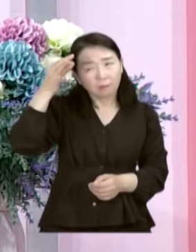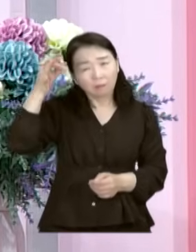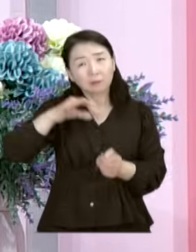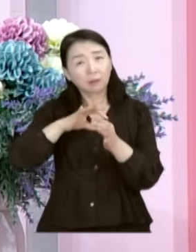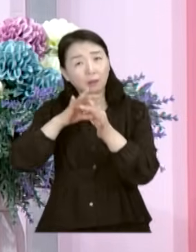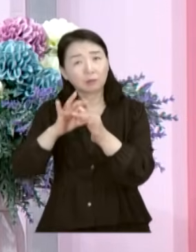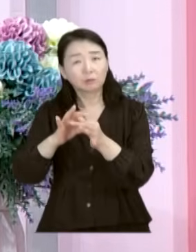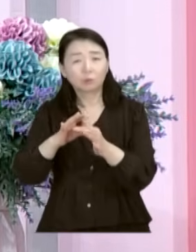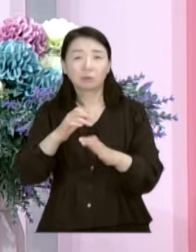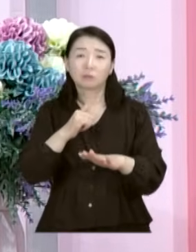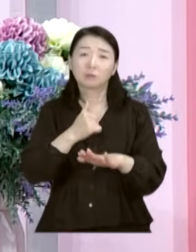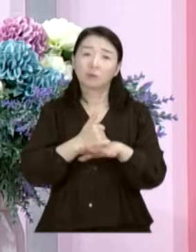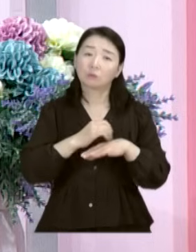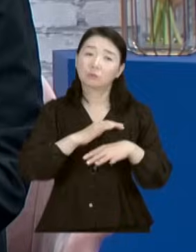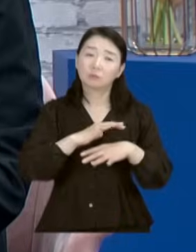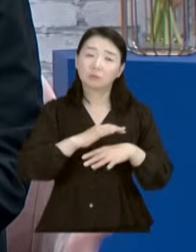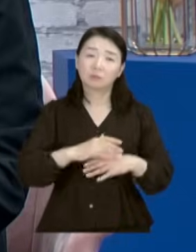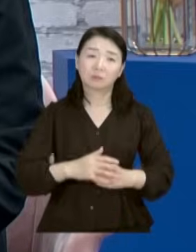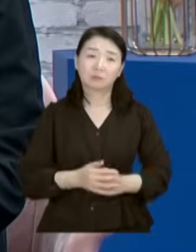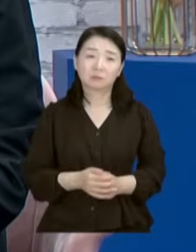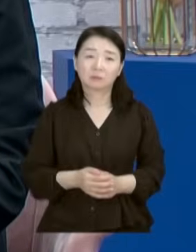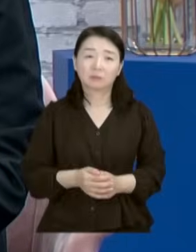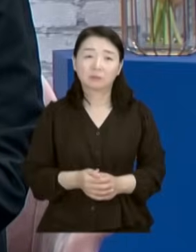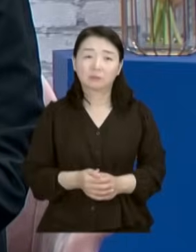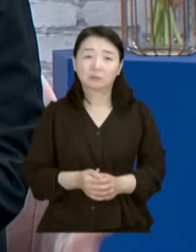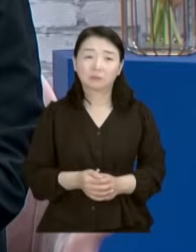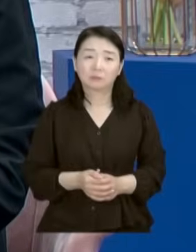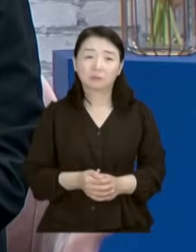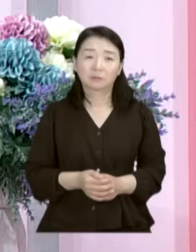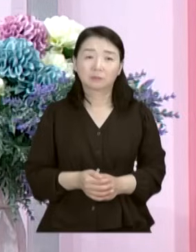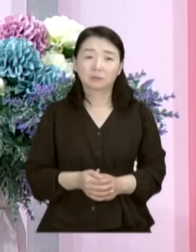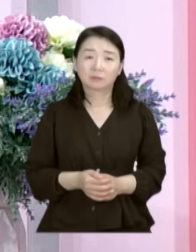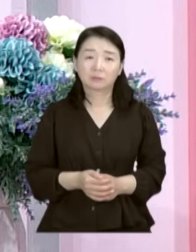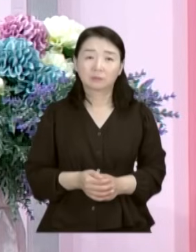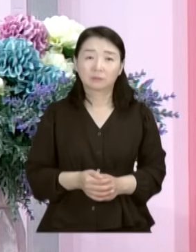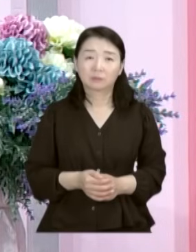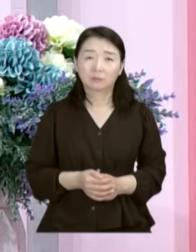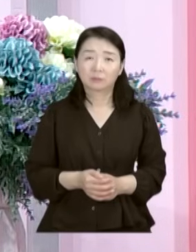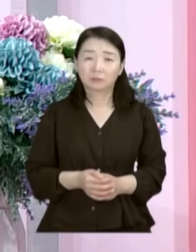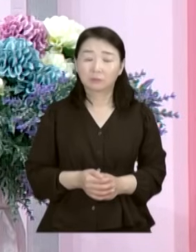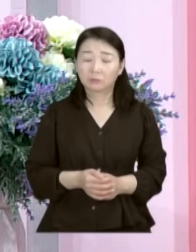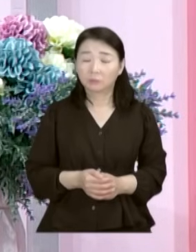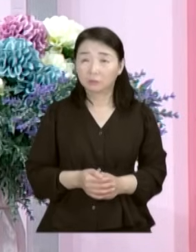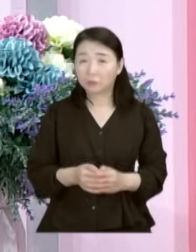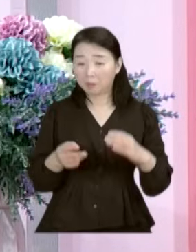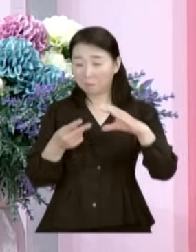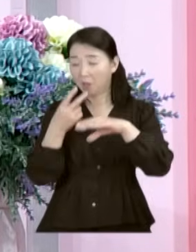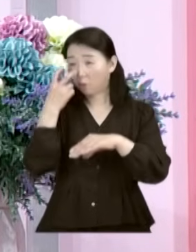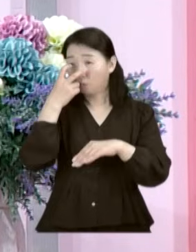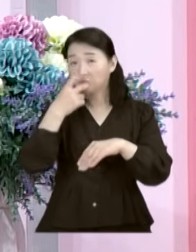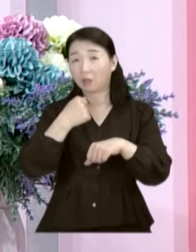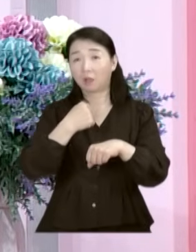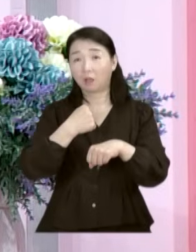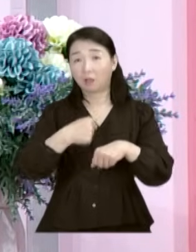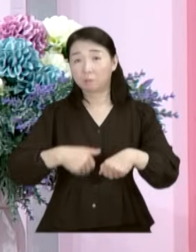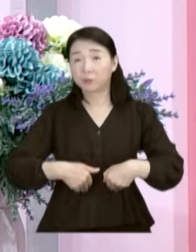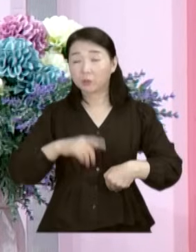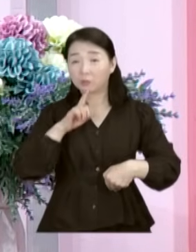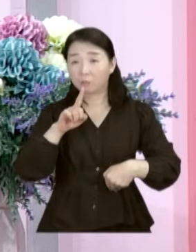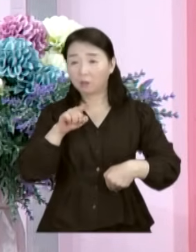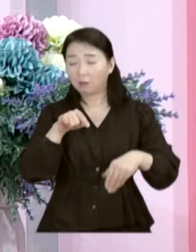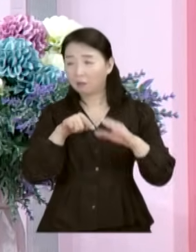두통이 두렵더라고요 그래서 와서 좀 정리 검진을 좀 하자